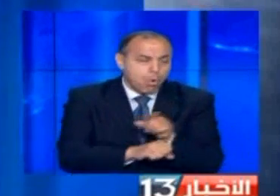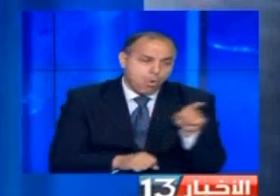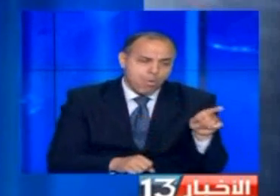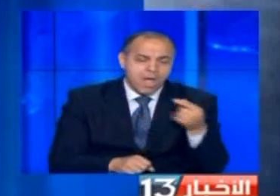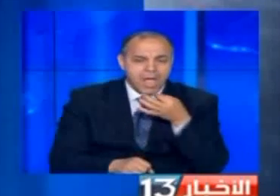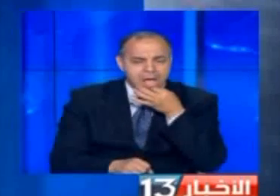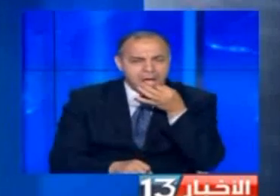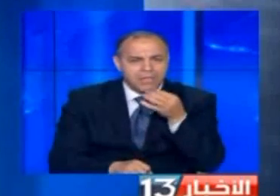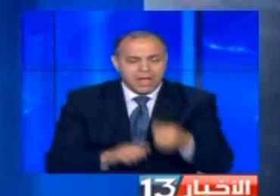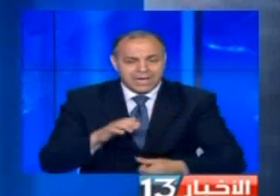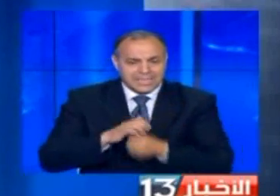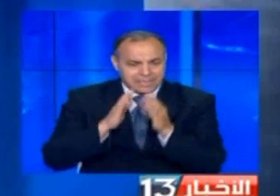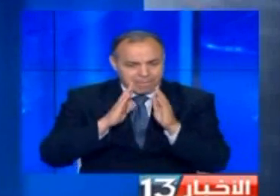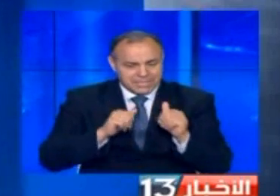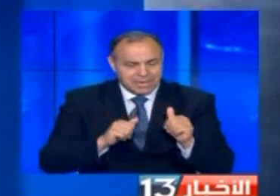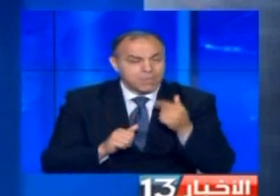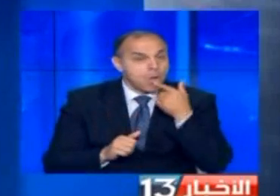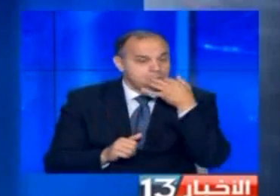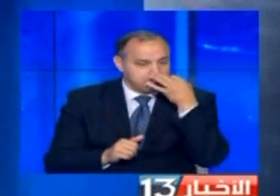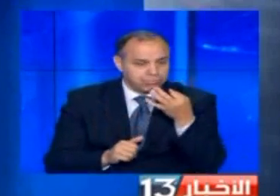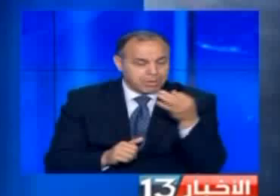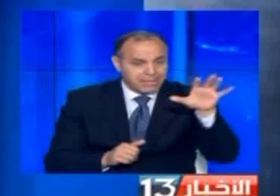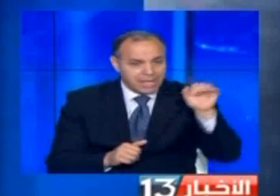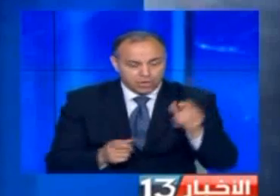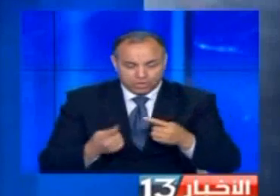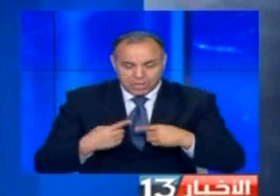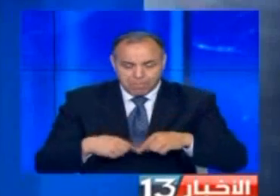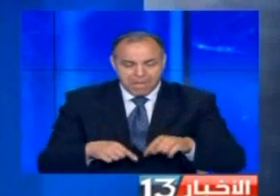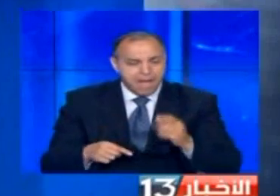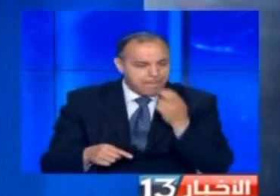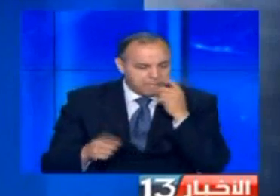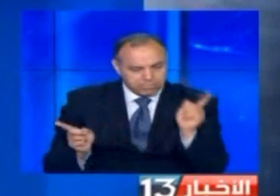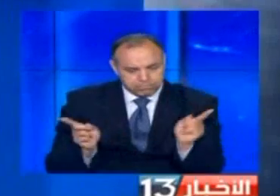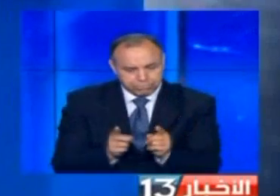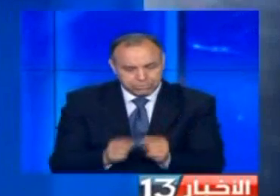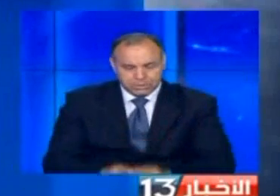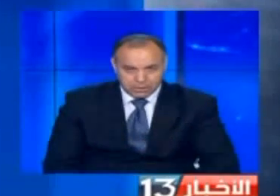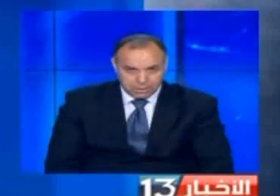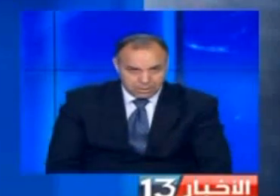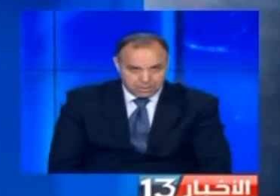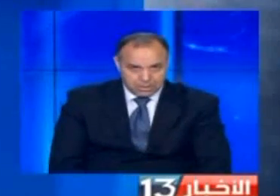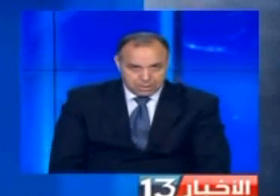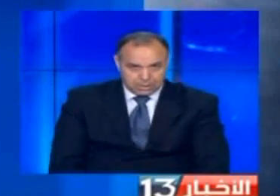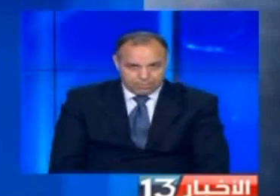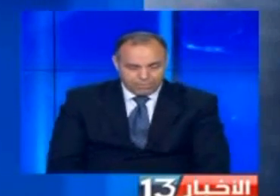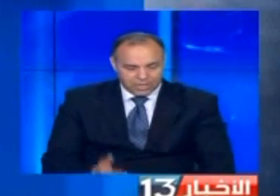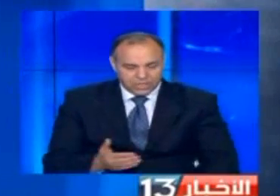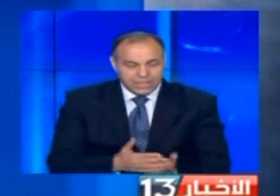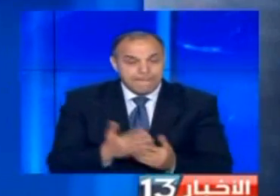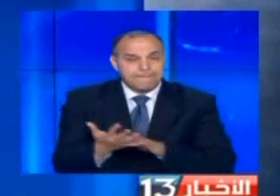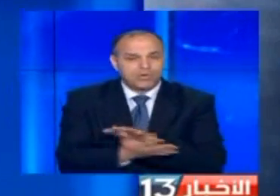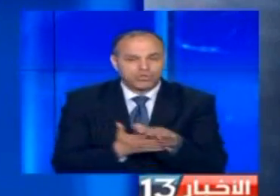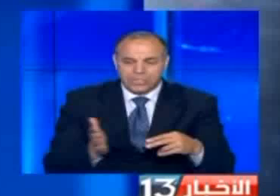مضيفه ان الرئيس المصري عبد الفتاح السيسي دعا الى اجتماع امني مصغر وفي جديد